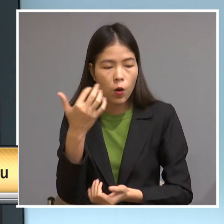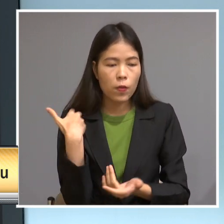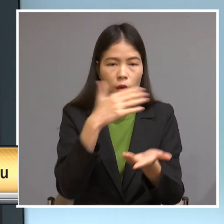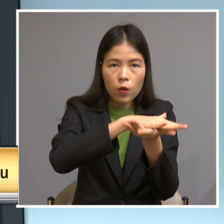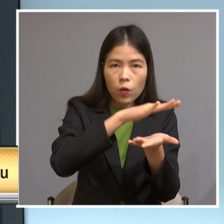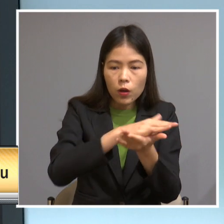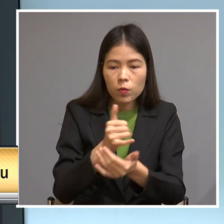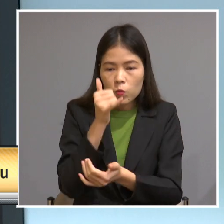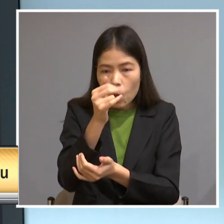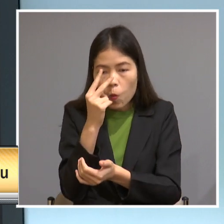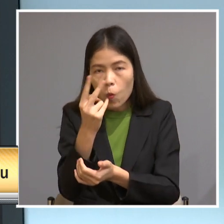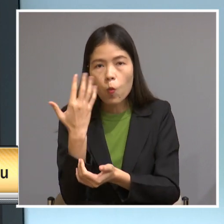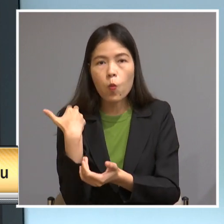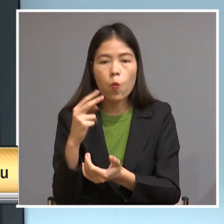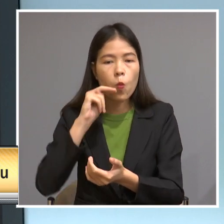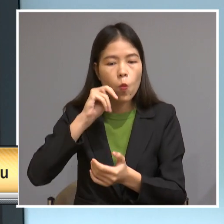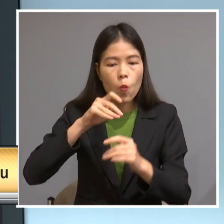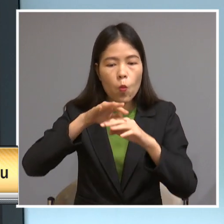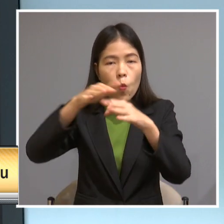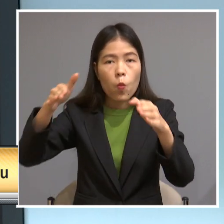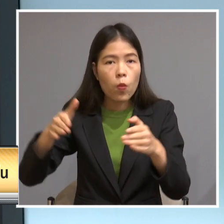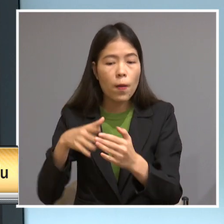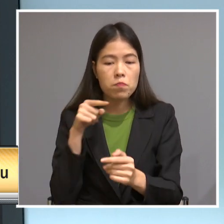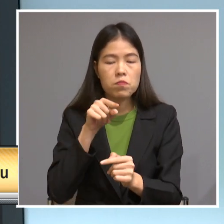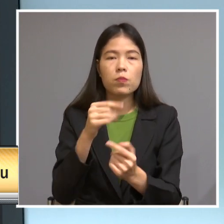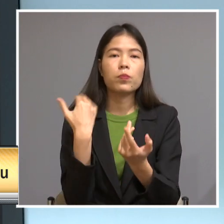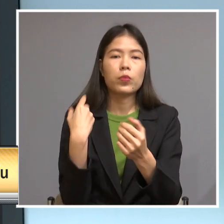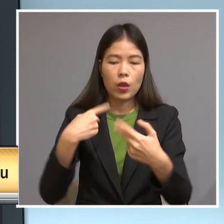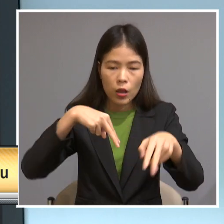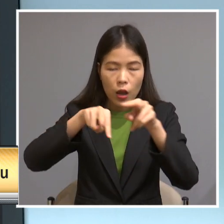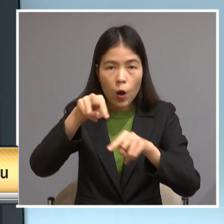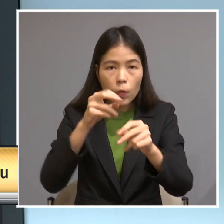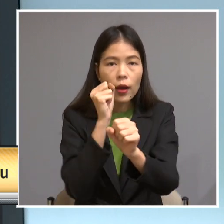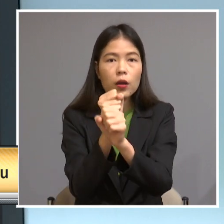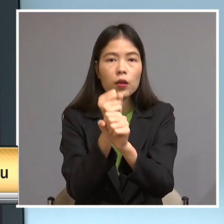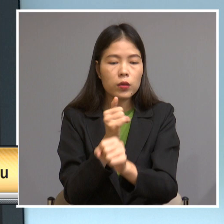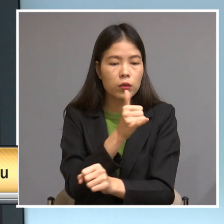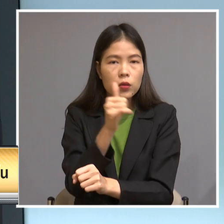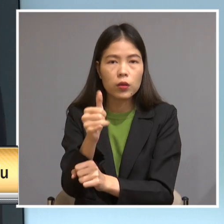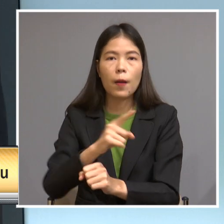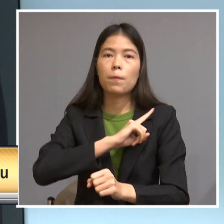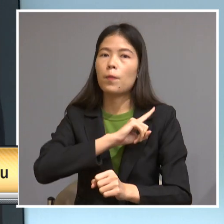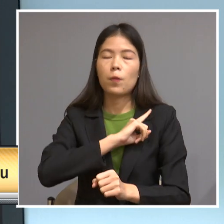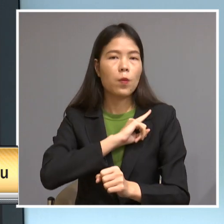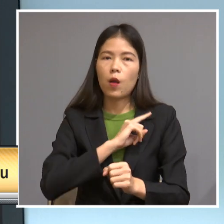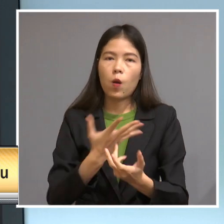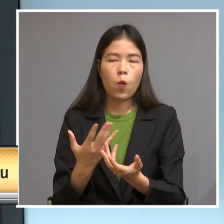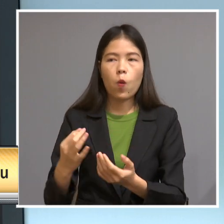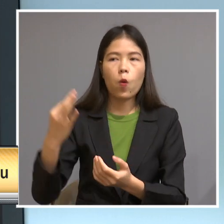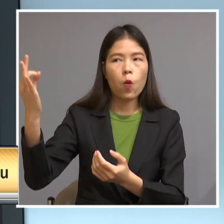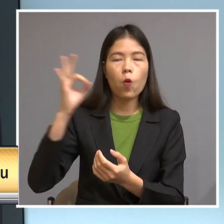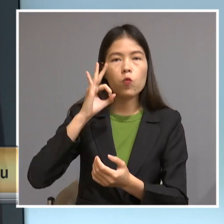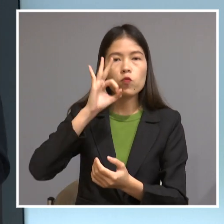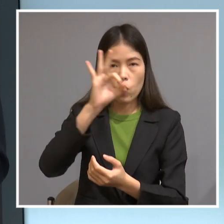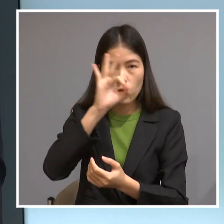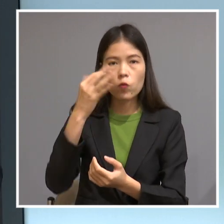ปะทุกอย่ถ้ท่านไปฝืนธรรโยที่่ารวบรัโรองเรีนแน่ถ้าท่านเดินโรงการไป ท่านศ constantan razem หุดโรงการอยู่ด